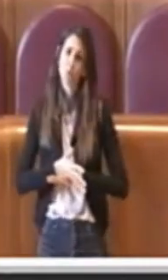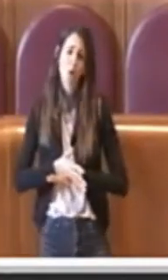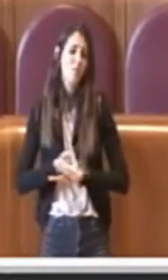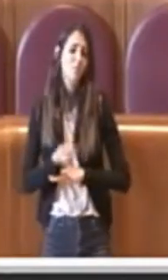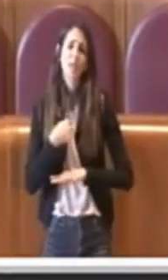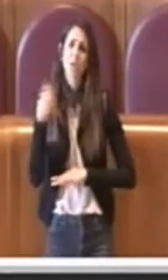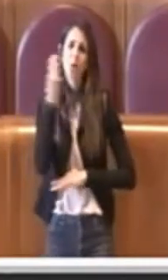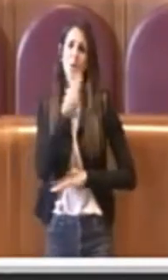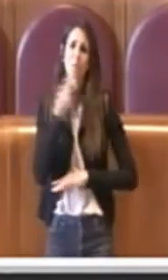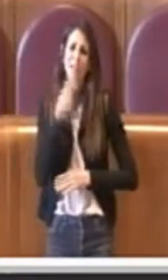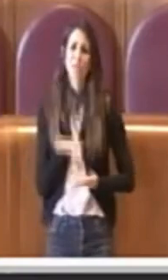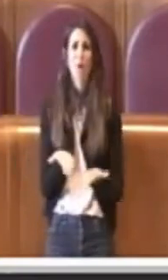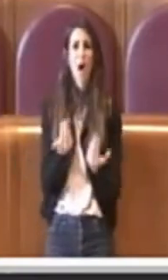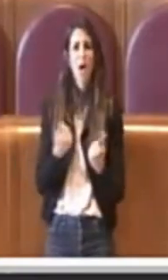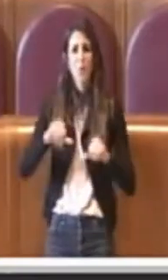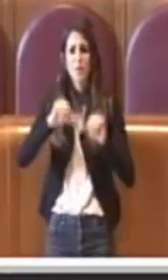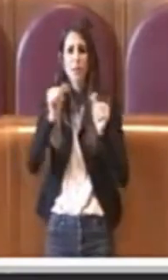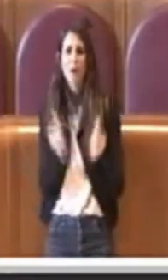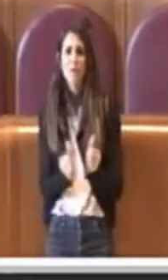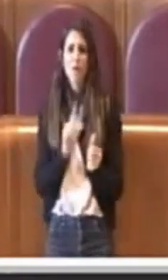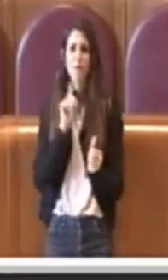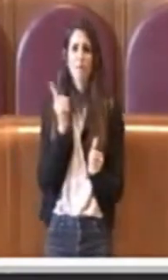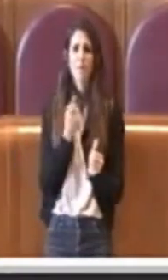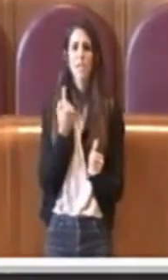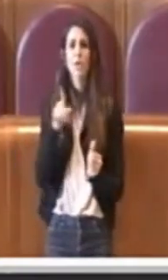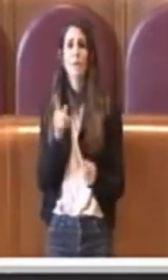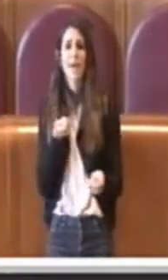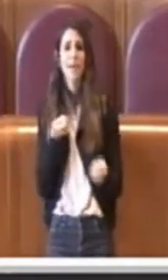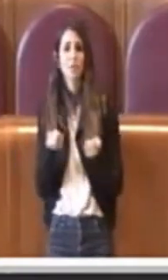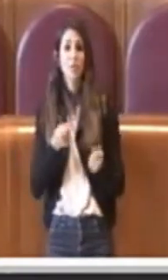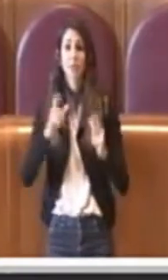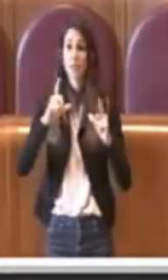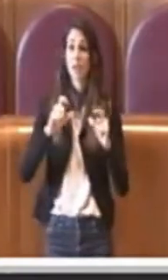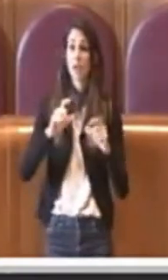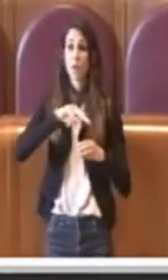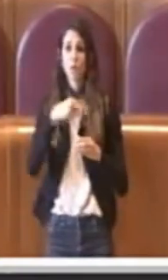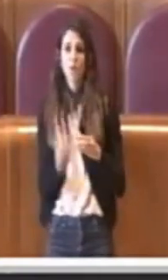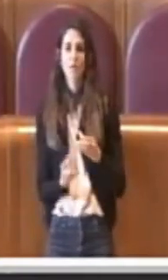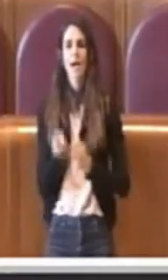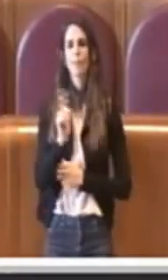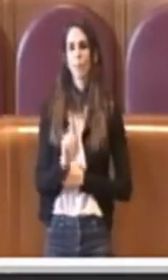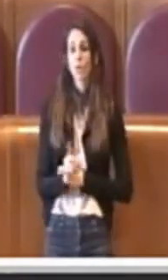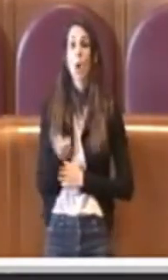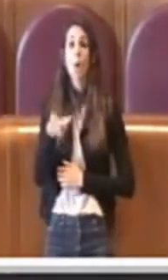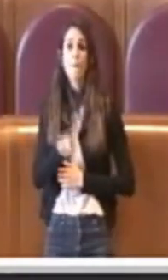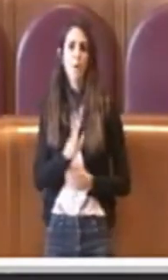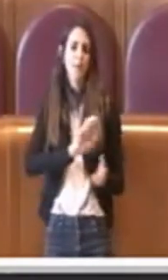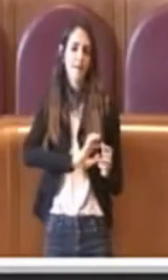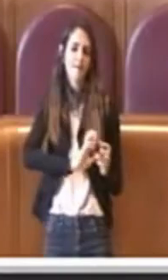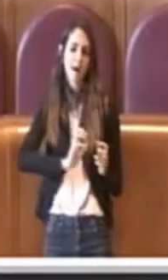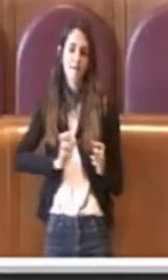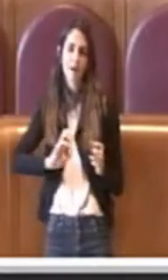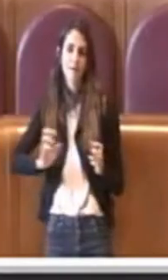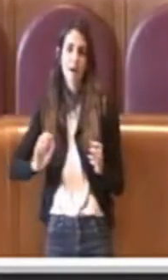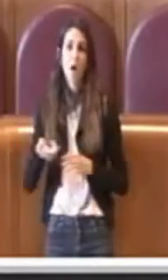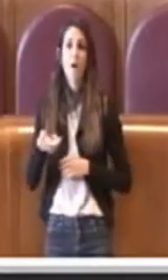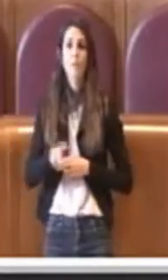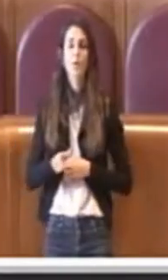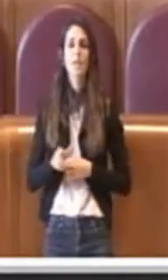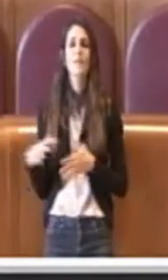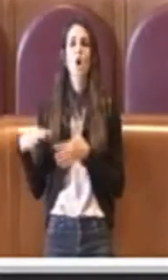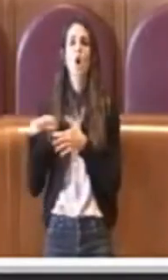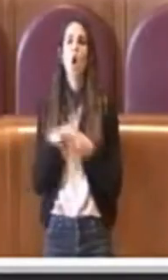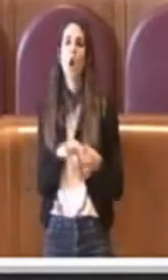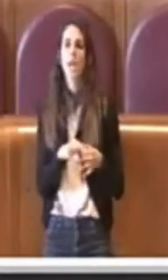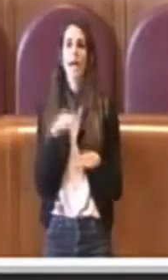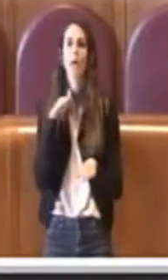migliore per poter gestire le foto trappole per tutta una serie di ragioni dettate all'utilizzo dello